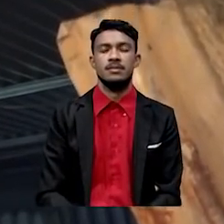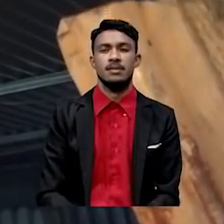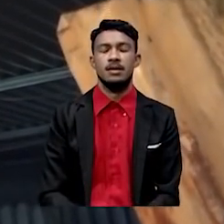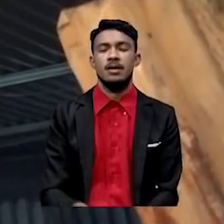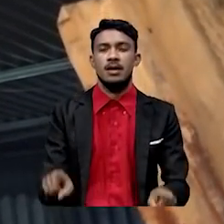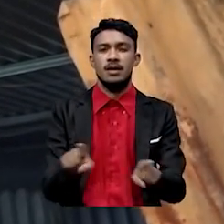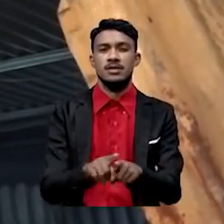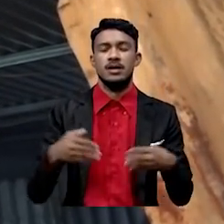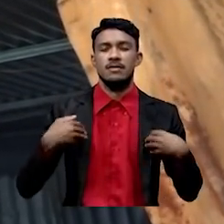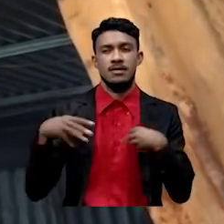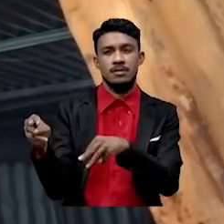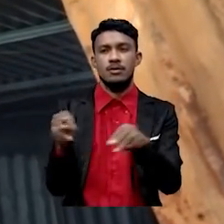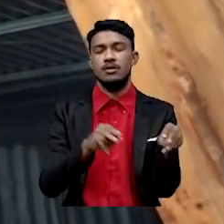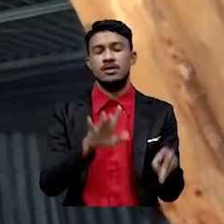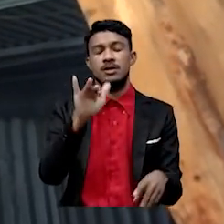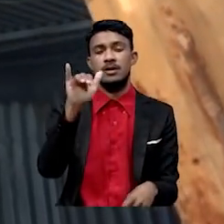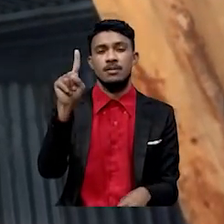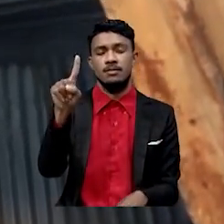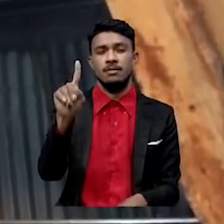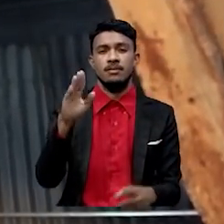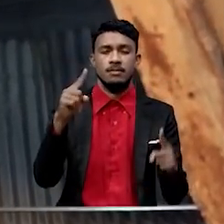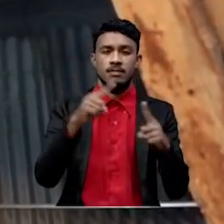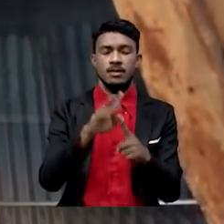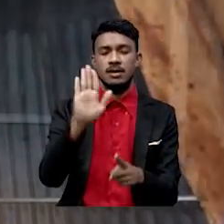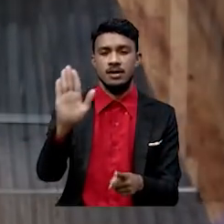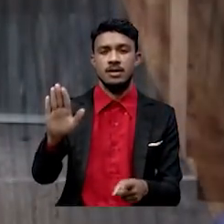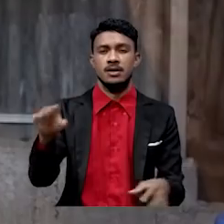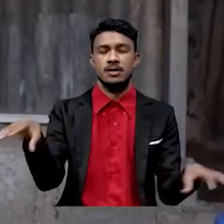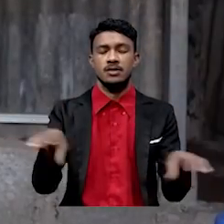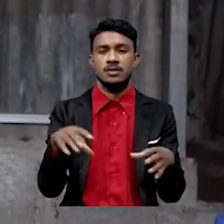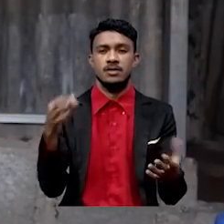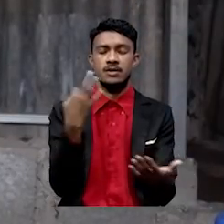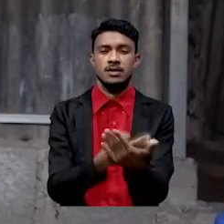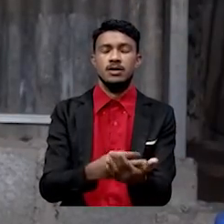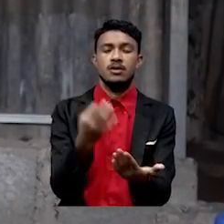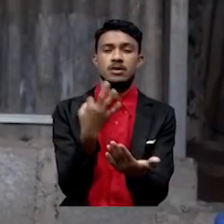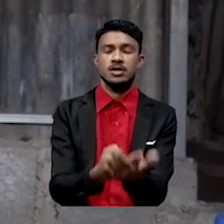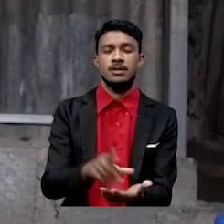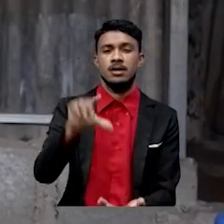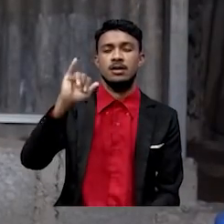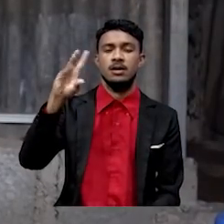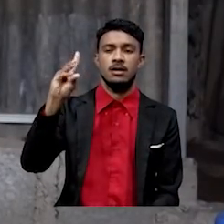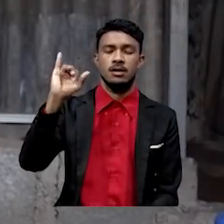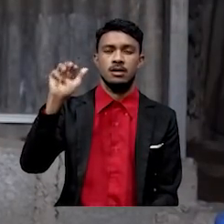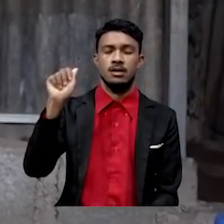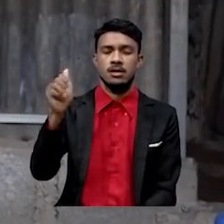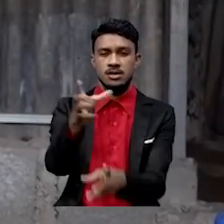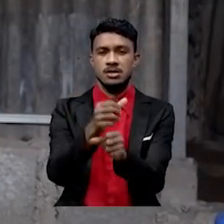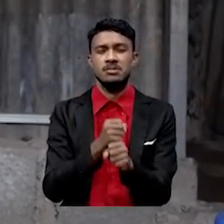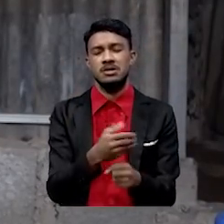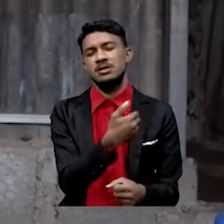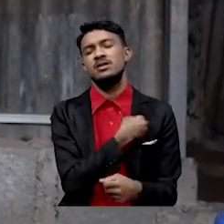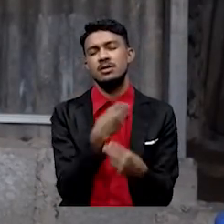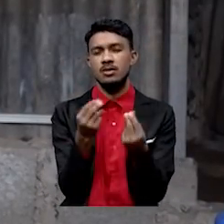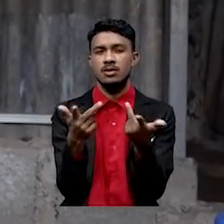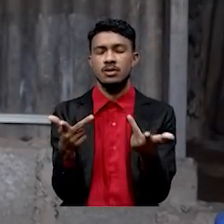Maski ia ona mudansa bani salario osang ne beli dia simo sedak suficiente atu sustenta ni necessidade